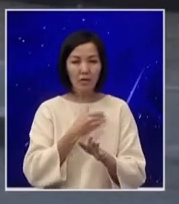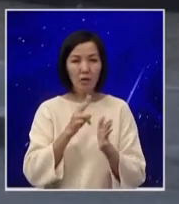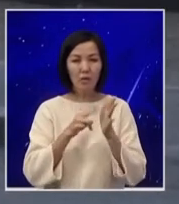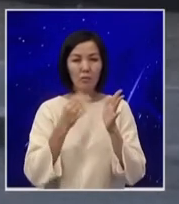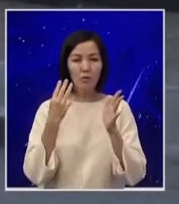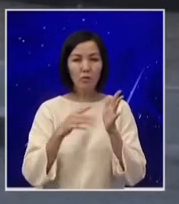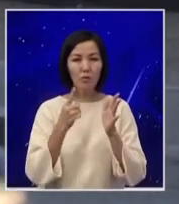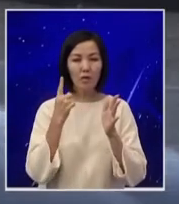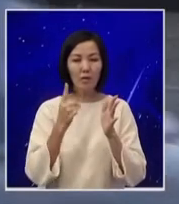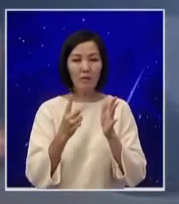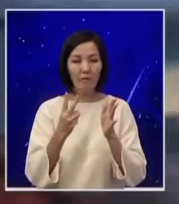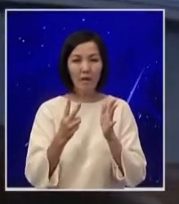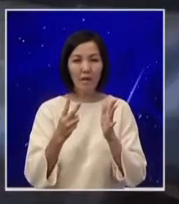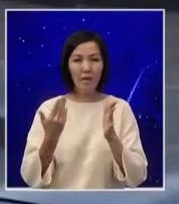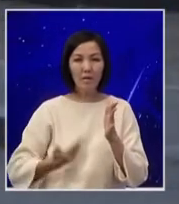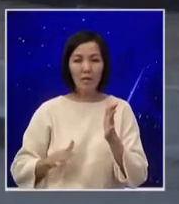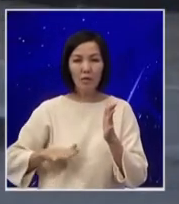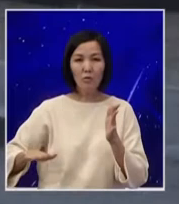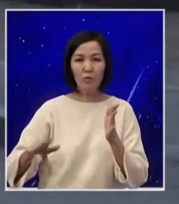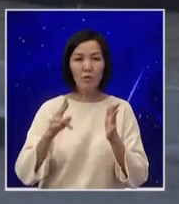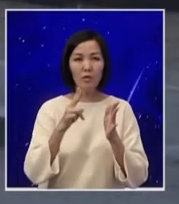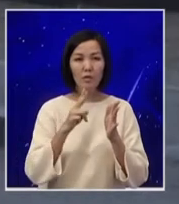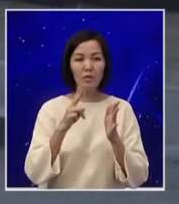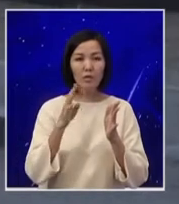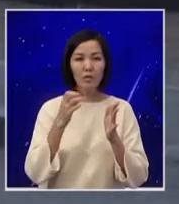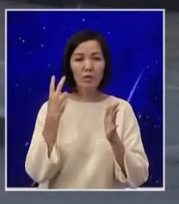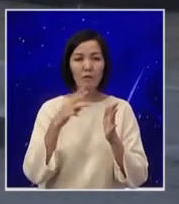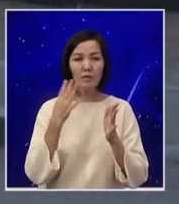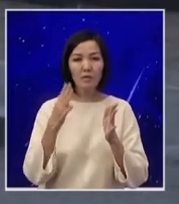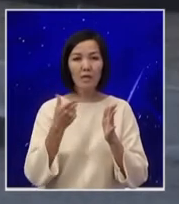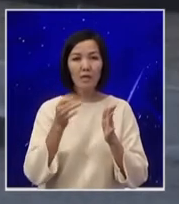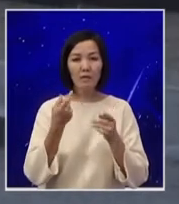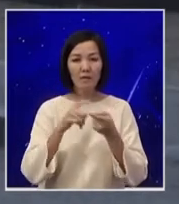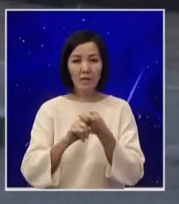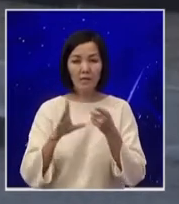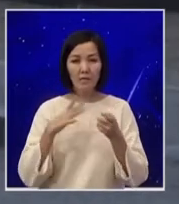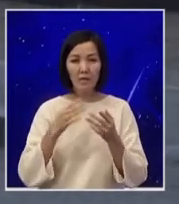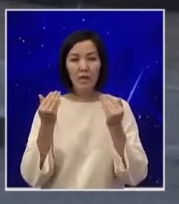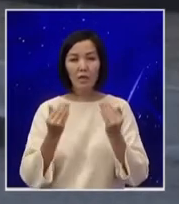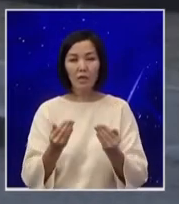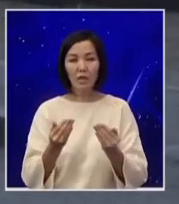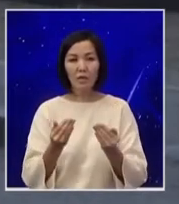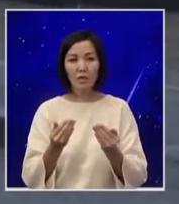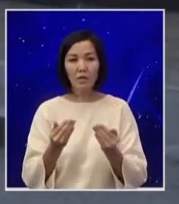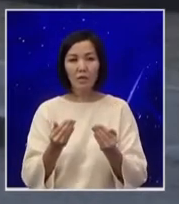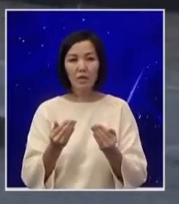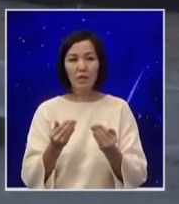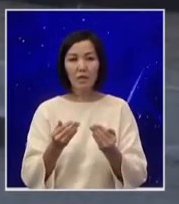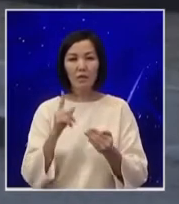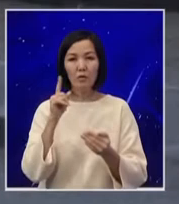сорок два населенных пункта из нет 470 14 пунктов подлежат газификации сейчас у нас